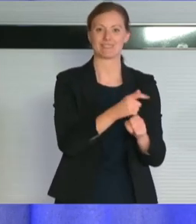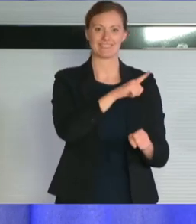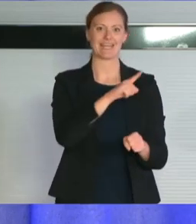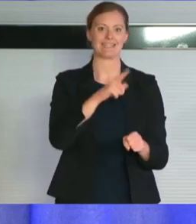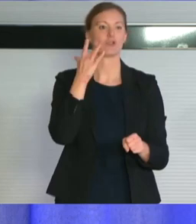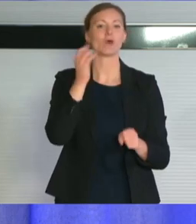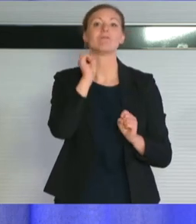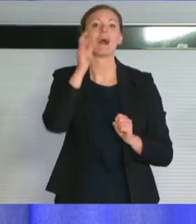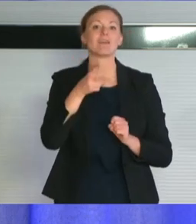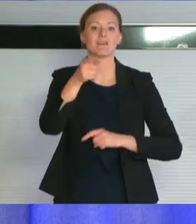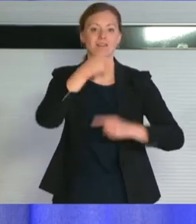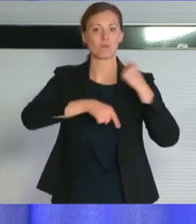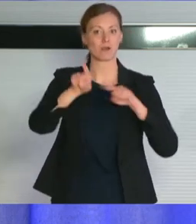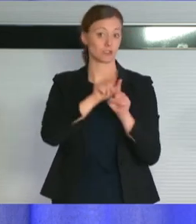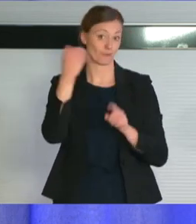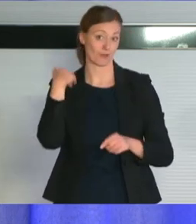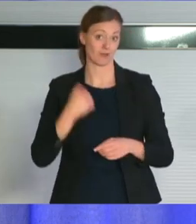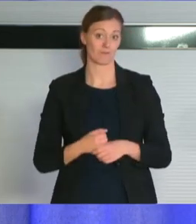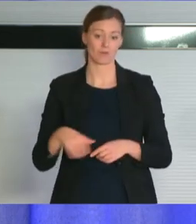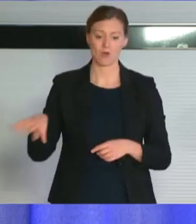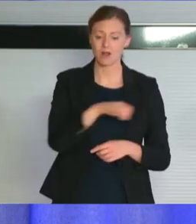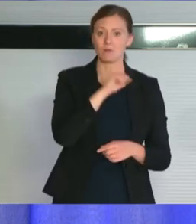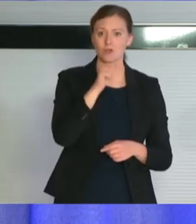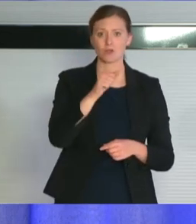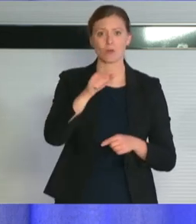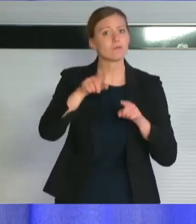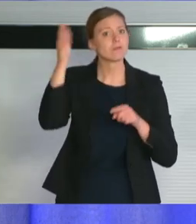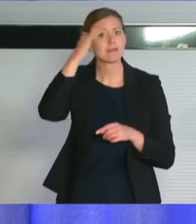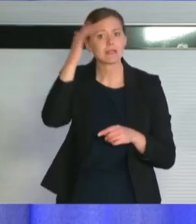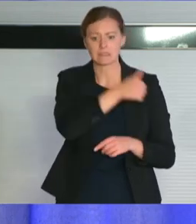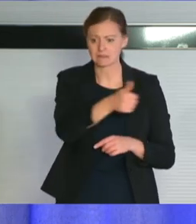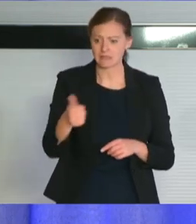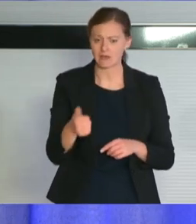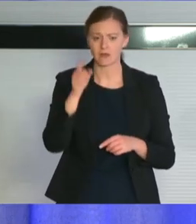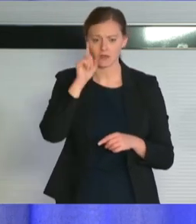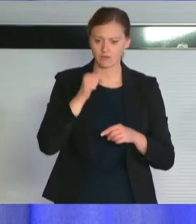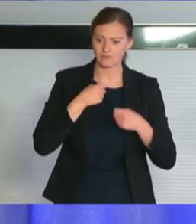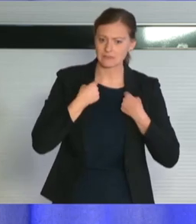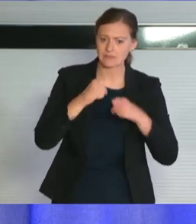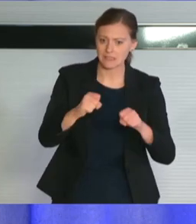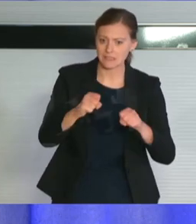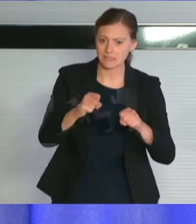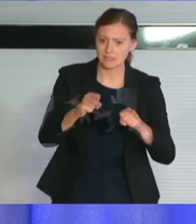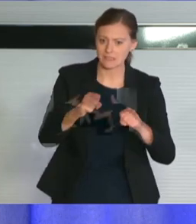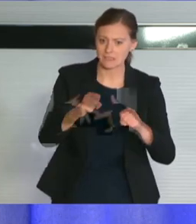tilbake. Og vi må alle nå begynne å tenke på om vi kan drive vår normale